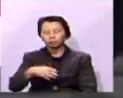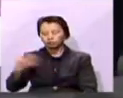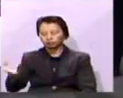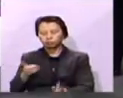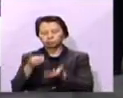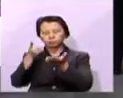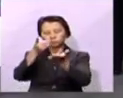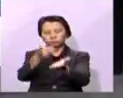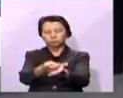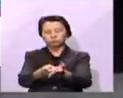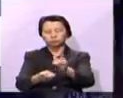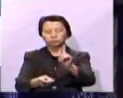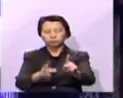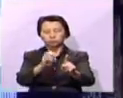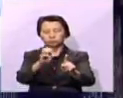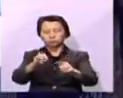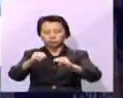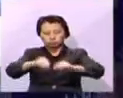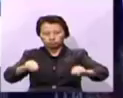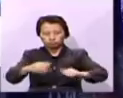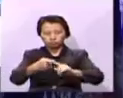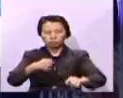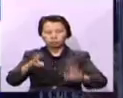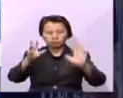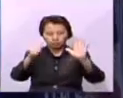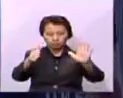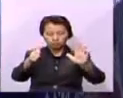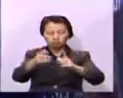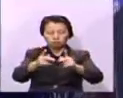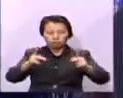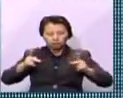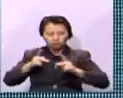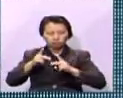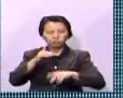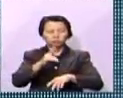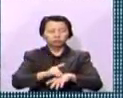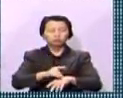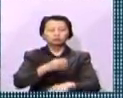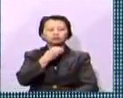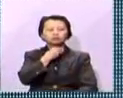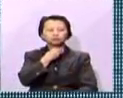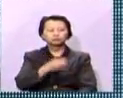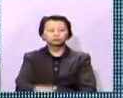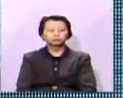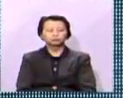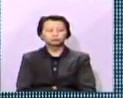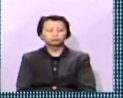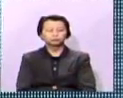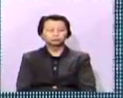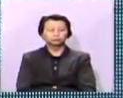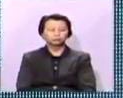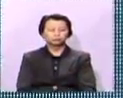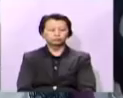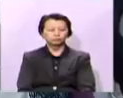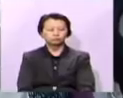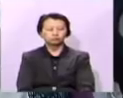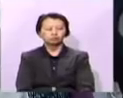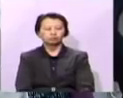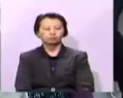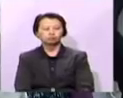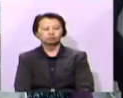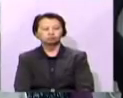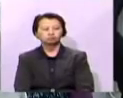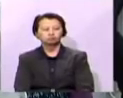derma siswa kepada 100 pelajar dari 6 kawasan parlimen di Perak. Teluk Intan dan isteri yang